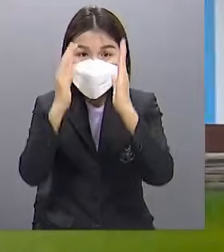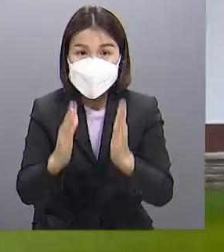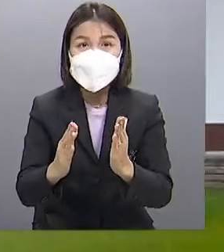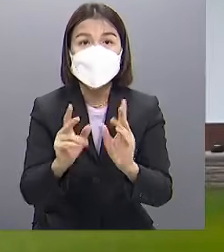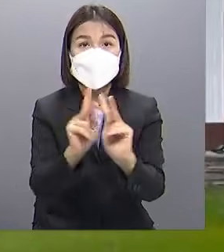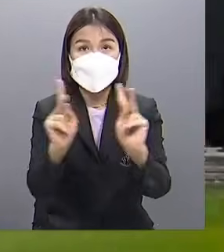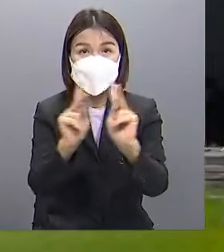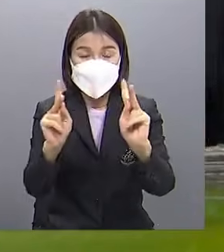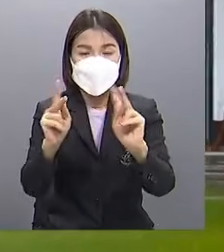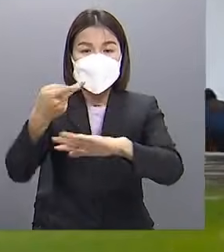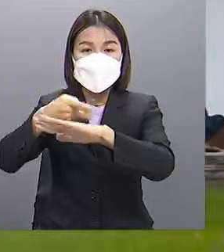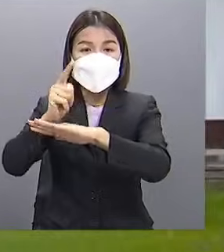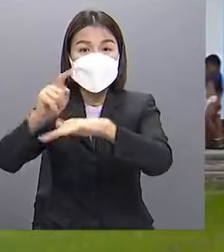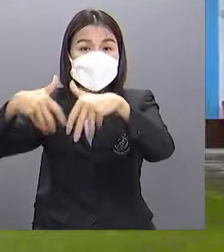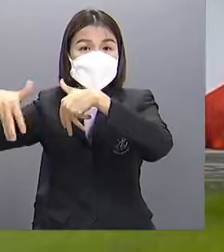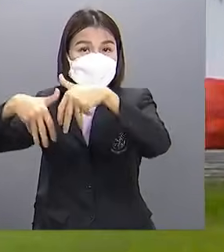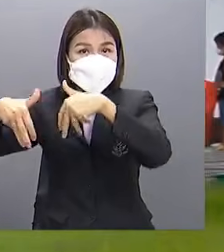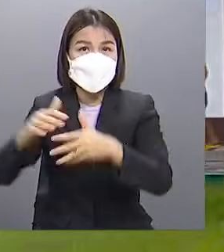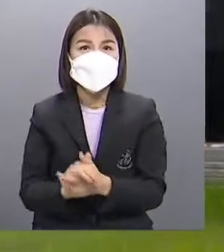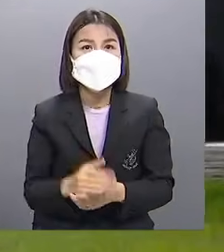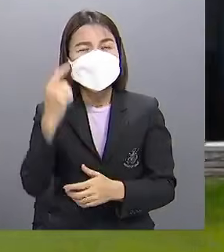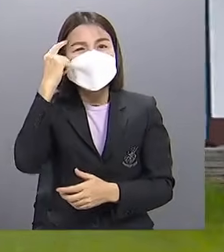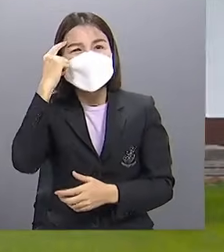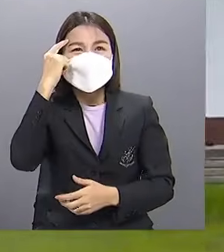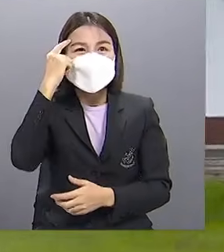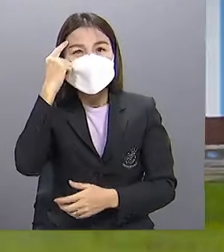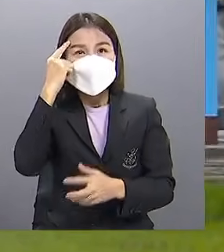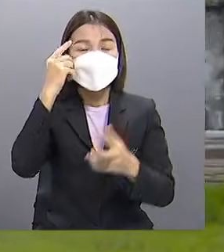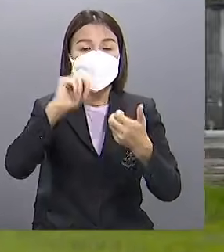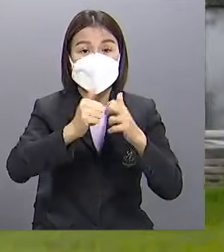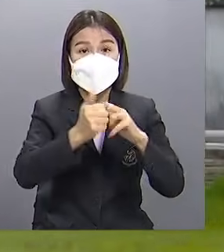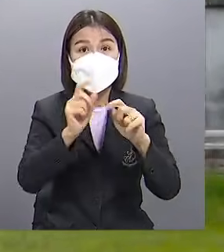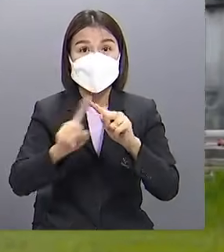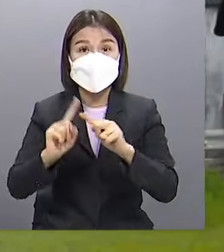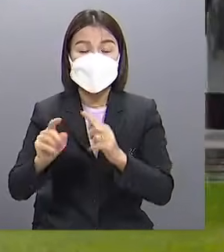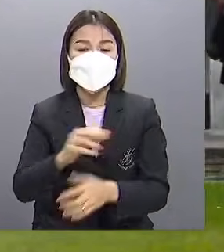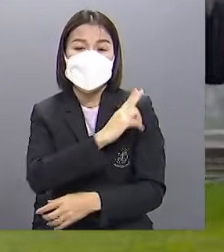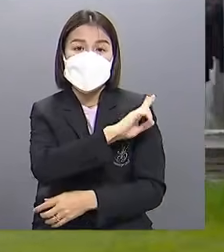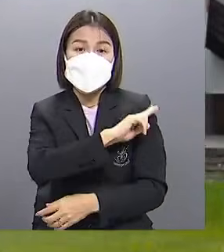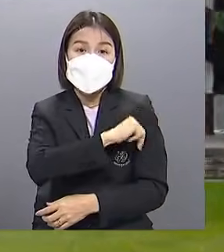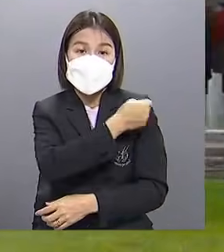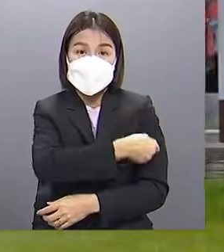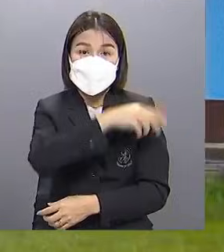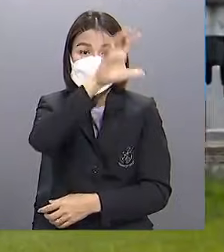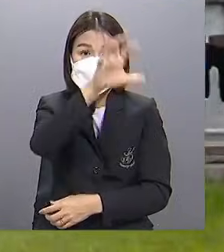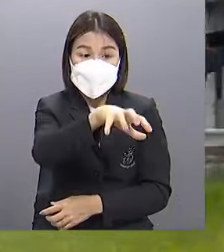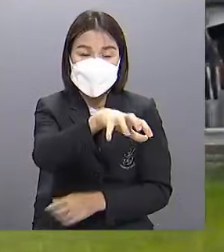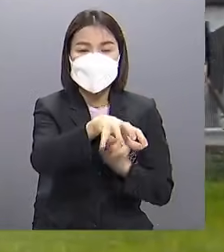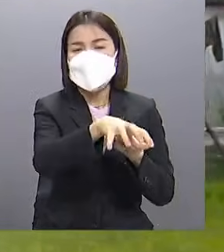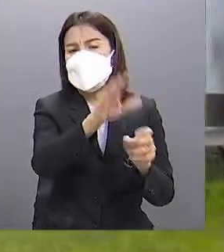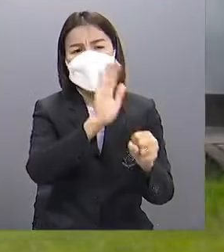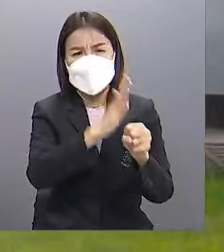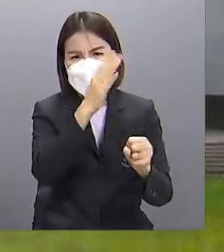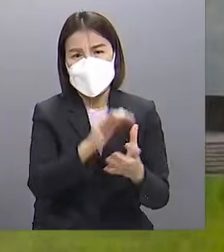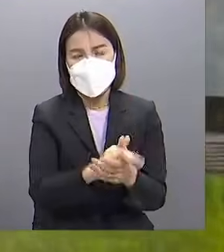ชนว่าเราเห็นว่าสถานการณ์แบบนี้ทางโรงพยาบาลเองก็สถานที่ไม่พอเพียงและคน